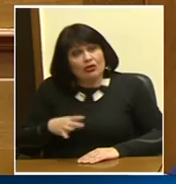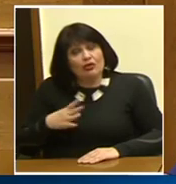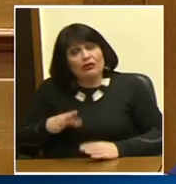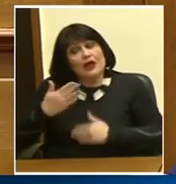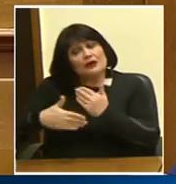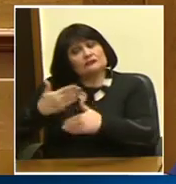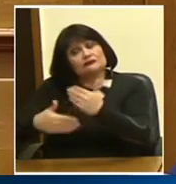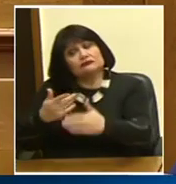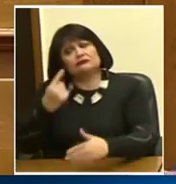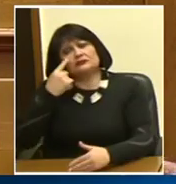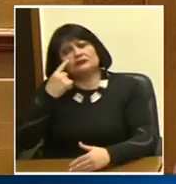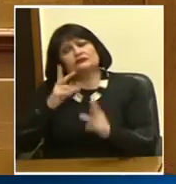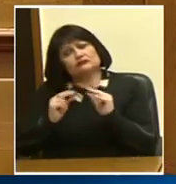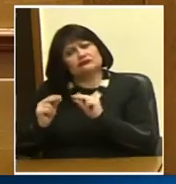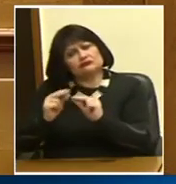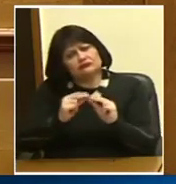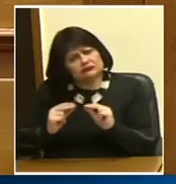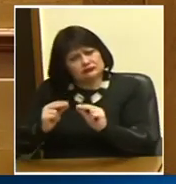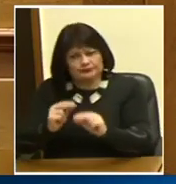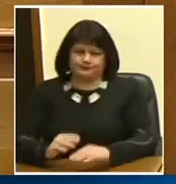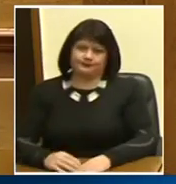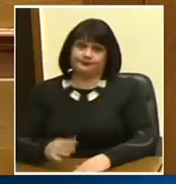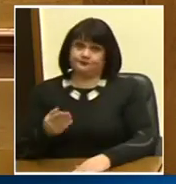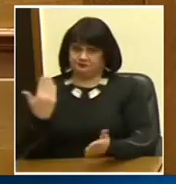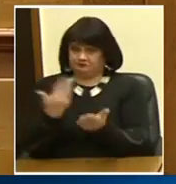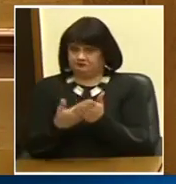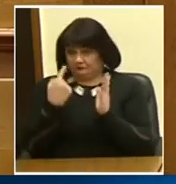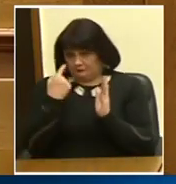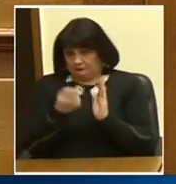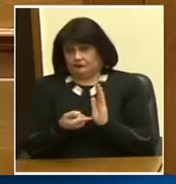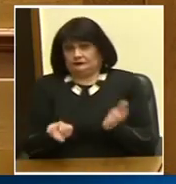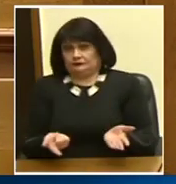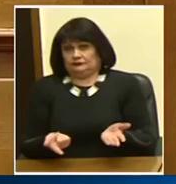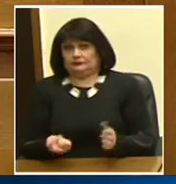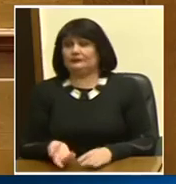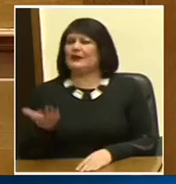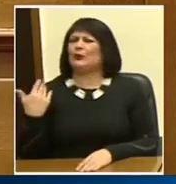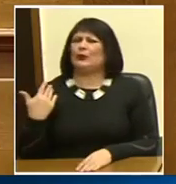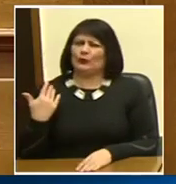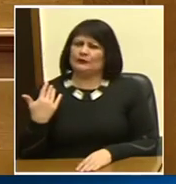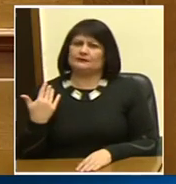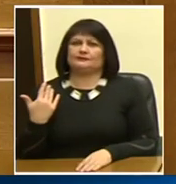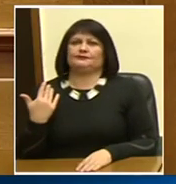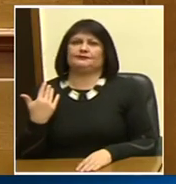εργασία. Και αποδείχθηκε, νομίζω, με την πρόσφατη